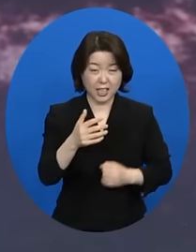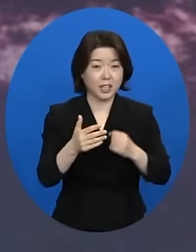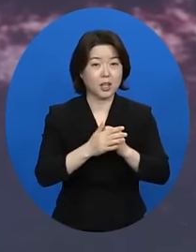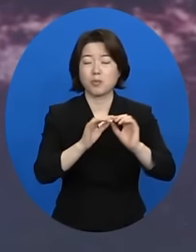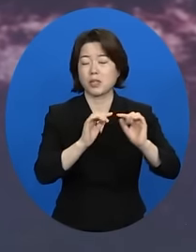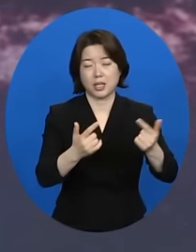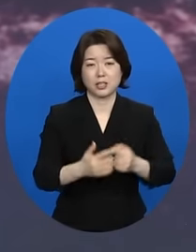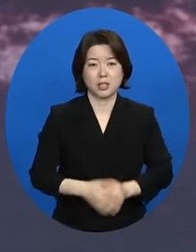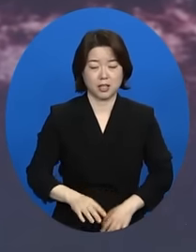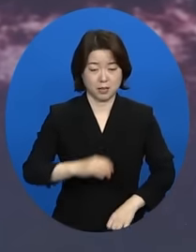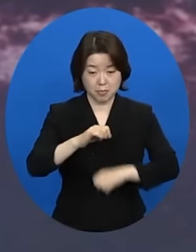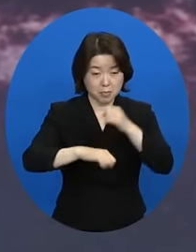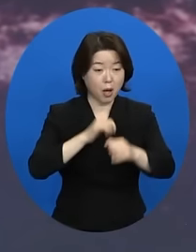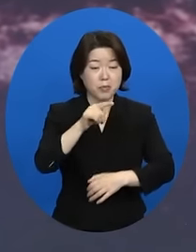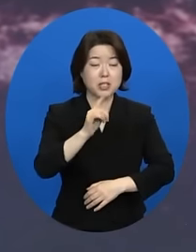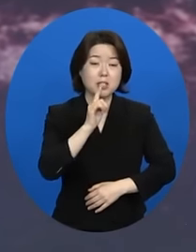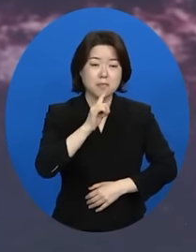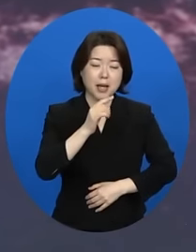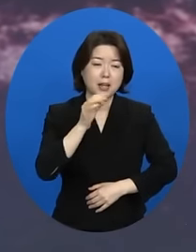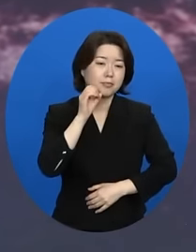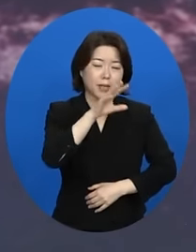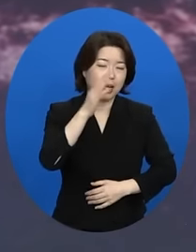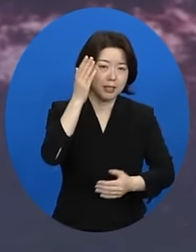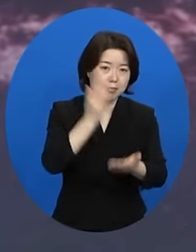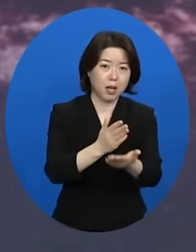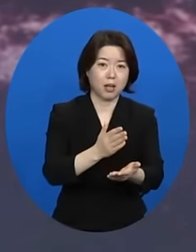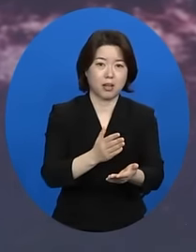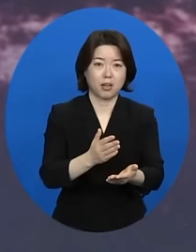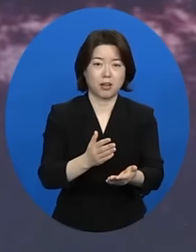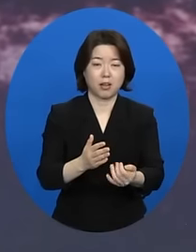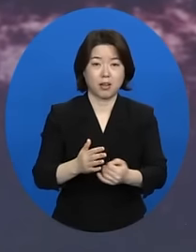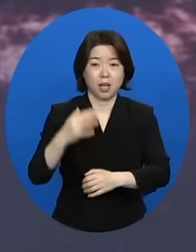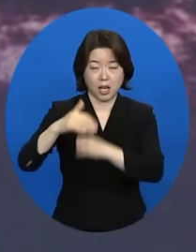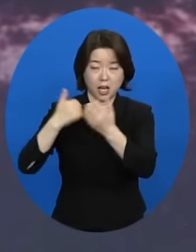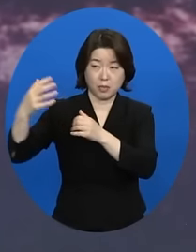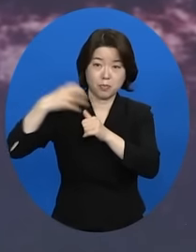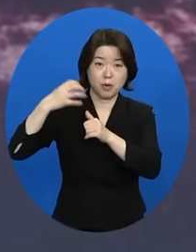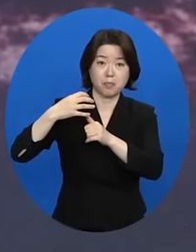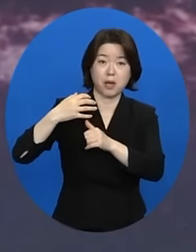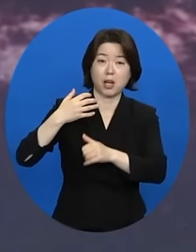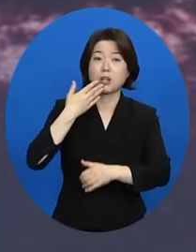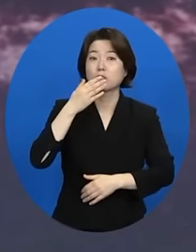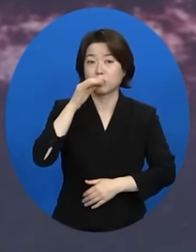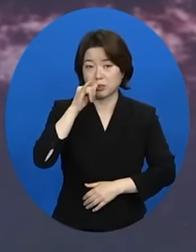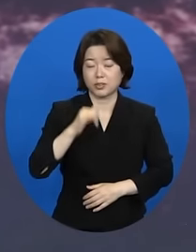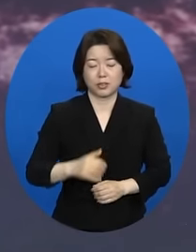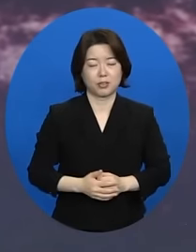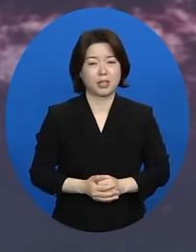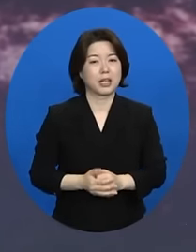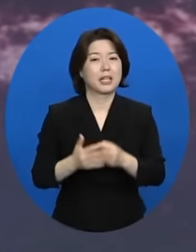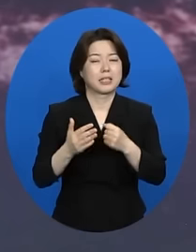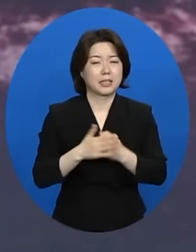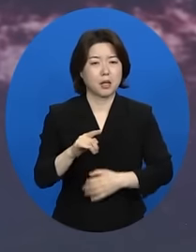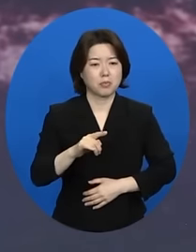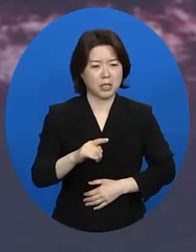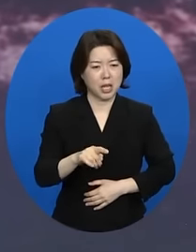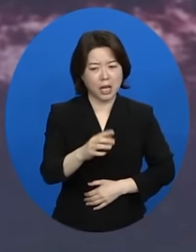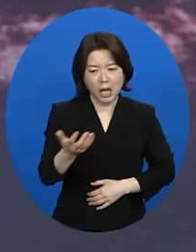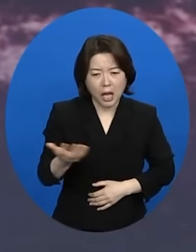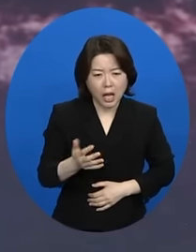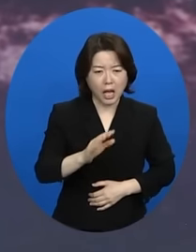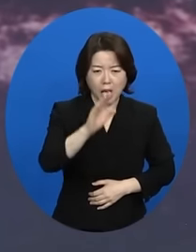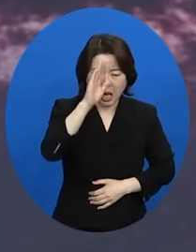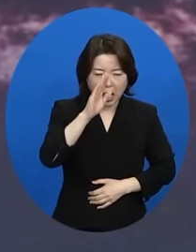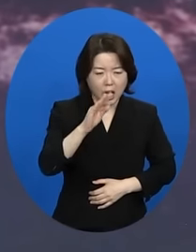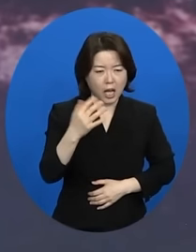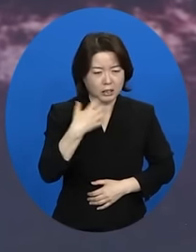아니다. 함부로 너의 말을 입술을 놀리지 말아라. 하나님이 그렇게 책망하실지도 모르죠. 그러니까 그렇게 아파하는 이들을